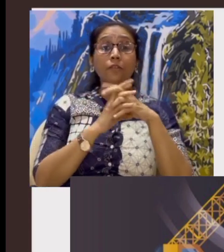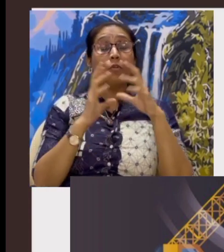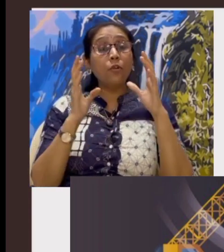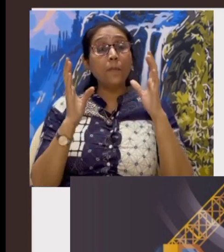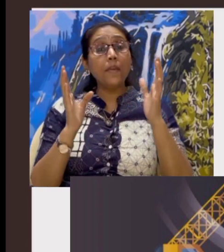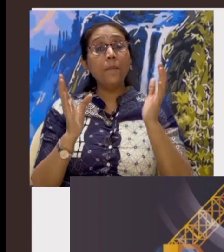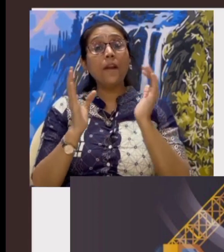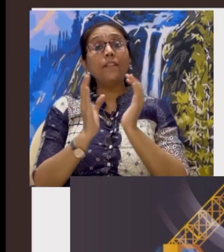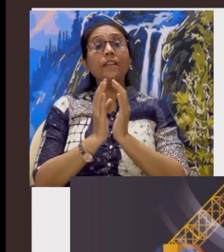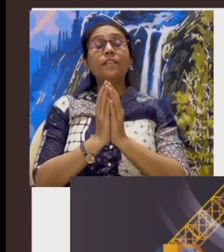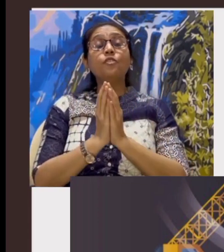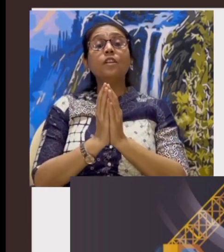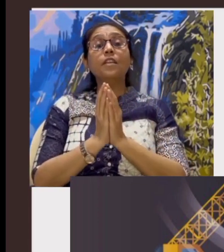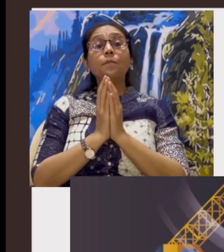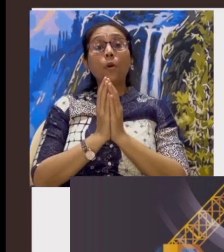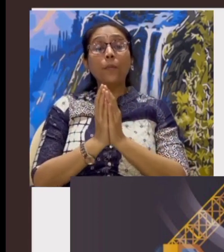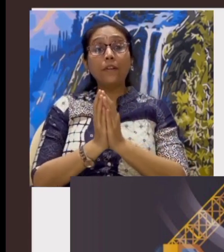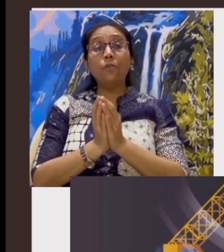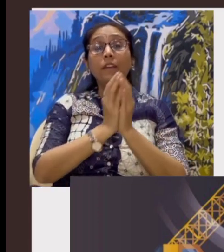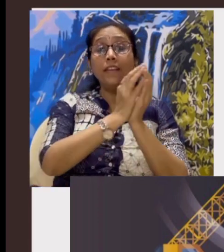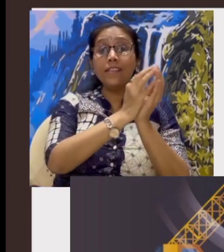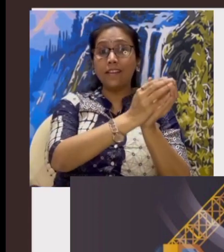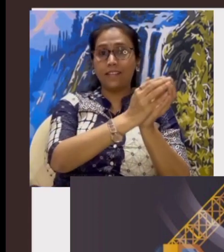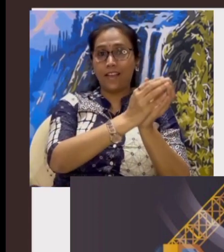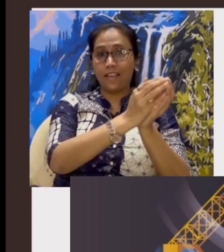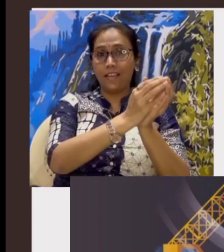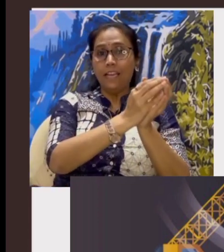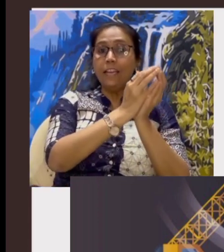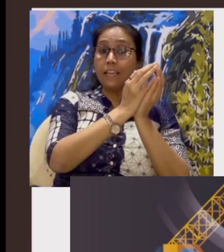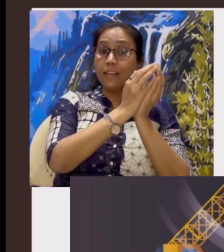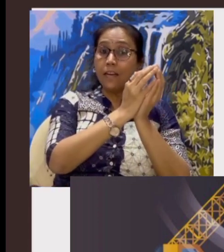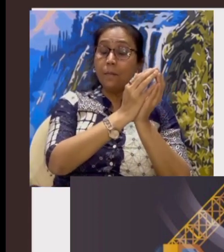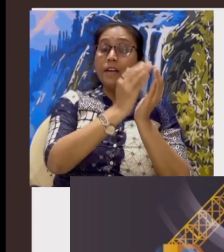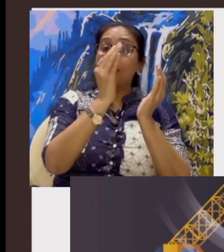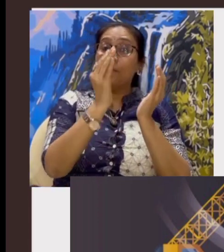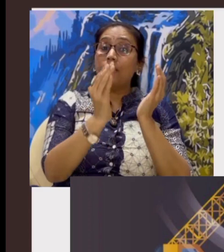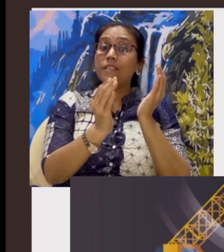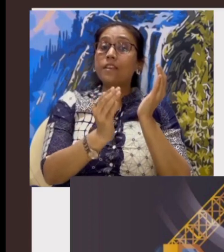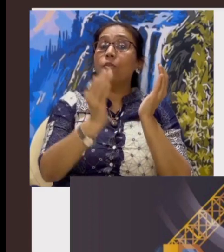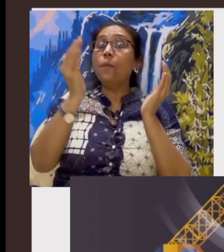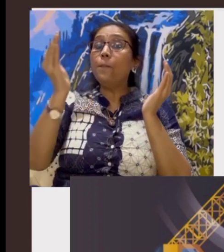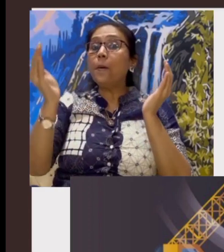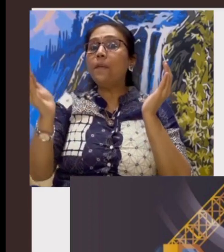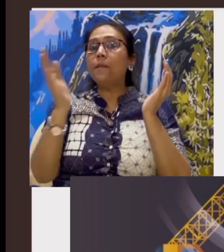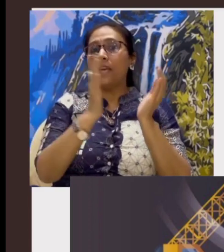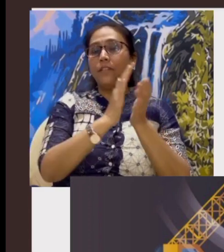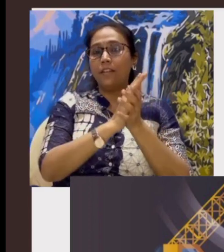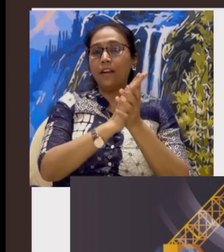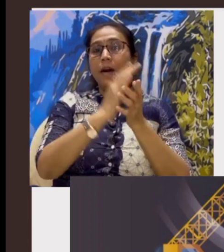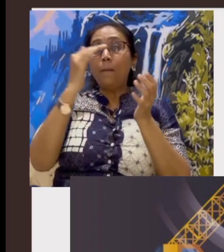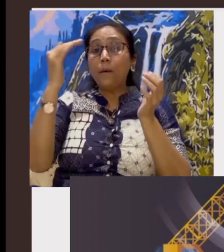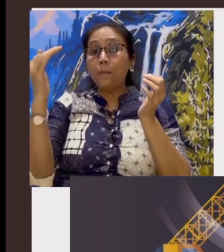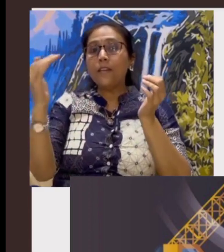जो कोई भी private individual की property को ले सकता है लेकिन कब जब ही reason हो public benefit